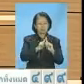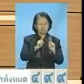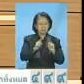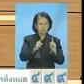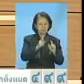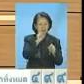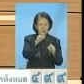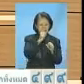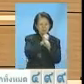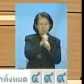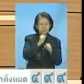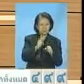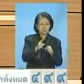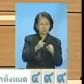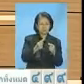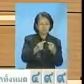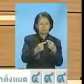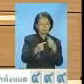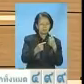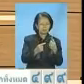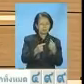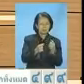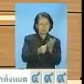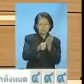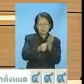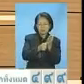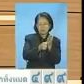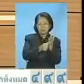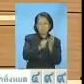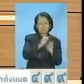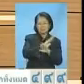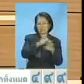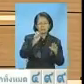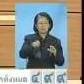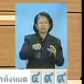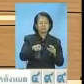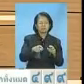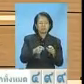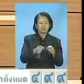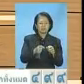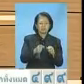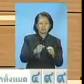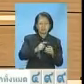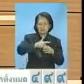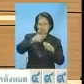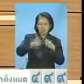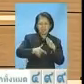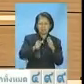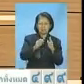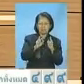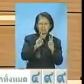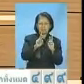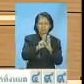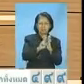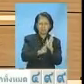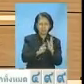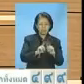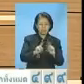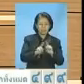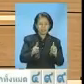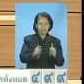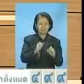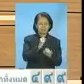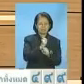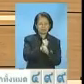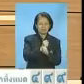อะไรเรื่องที่1ฮะไม่ต้องแก้กฎหมายยกเลิกระเบียบที่สำคัญที่สุดเนี่ยมาก่อให้ประโยชน์ม